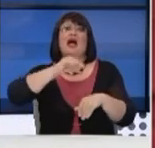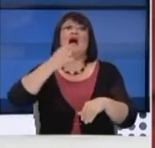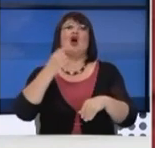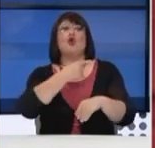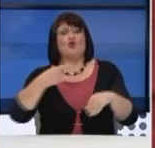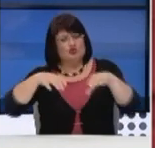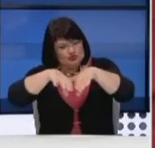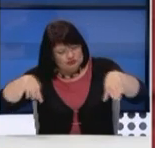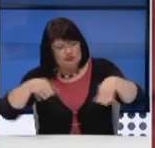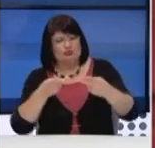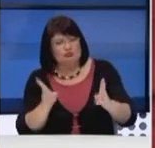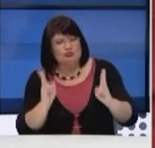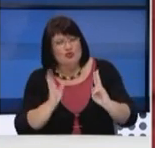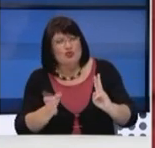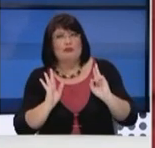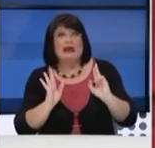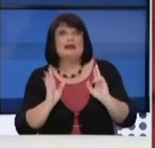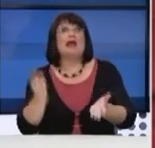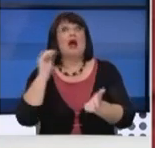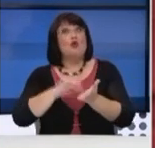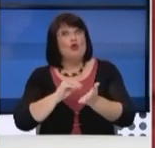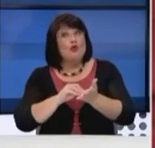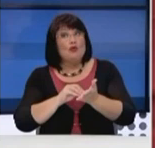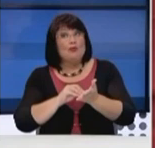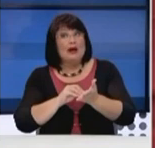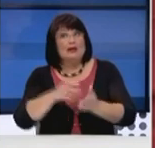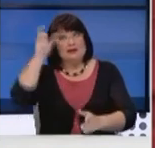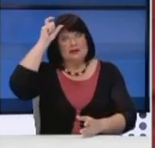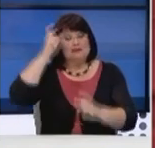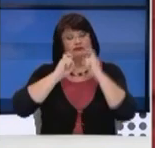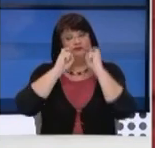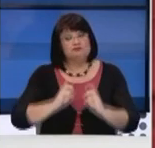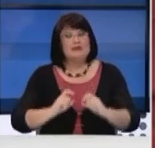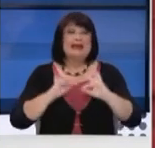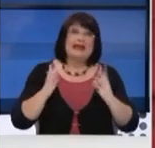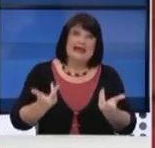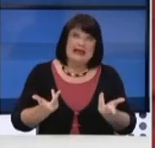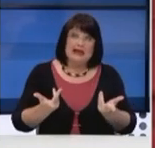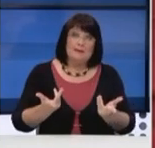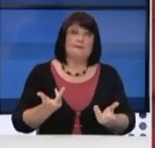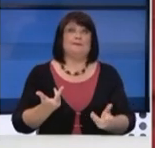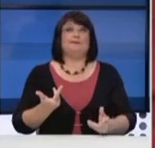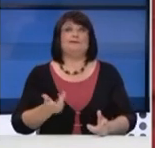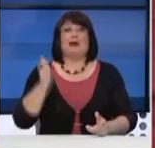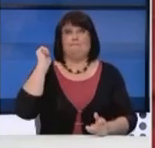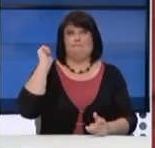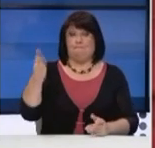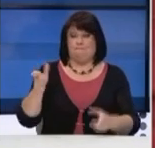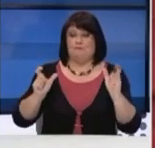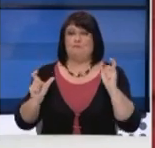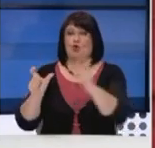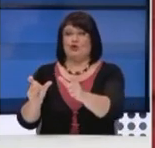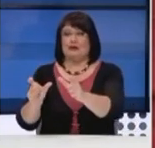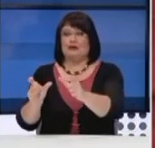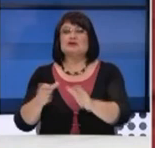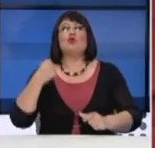από υπόλοιπες ελληνικές διαφορές και παράλληλα αναγκάζει την Άγκυρα είτε να αυτοαπομονωθεί,